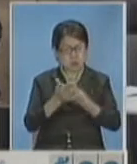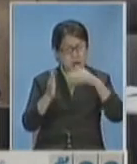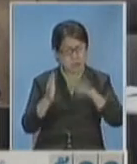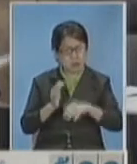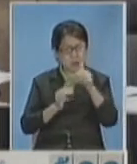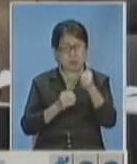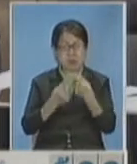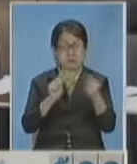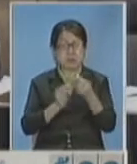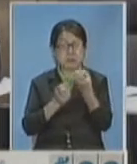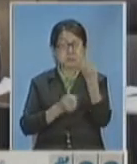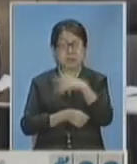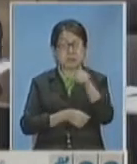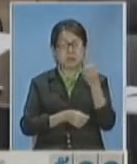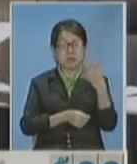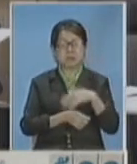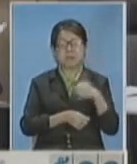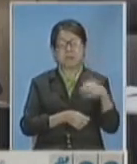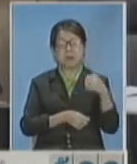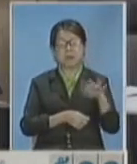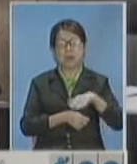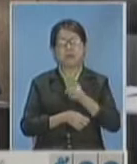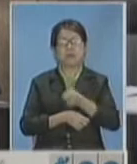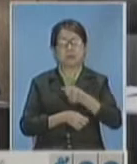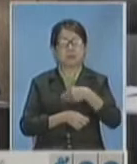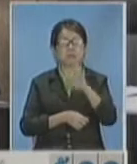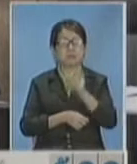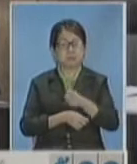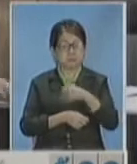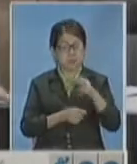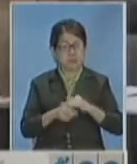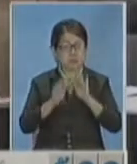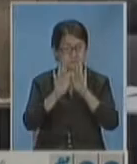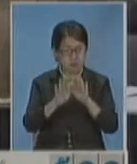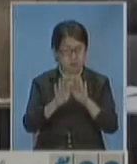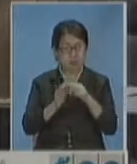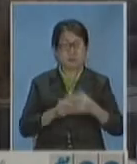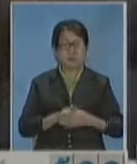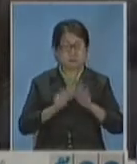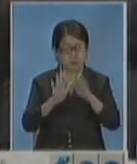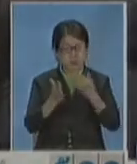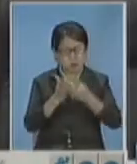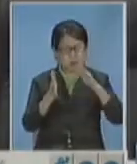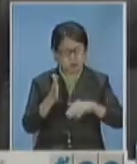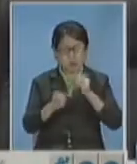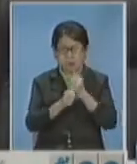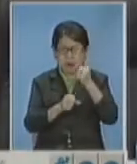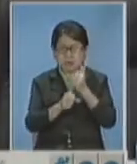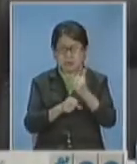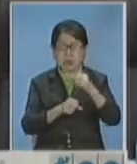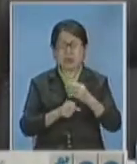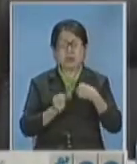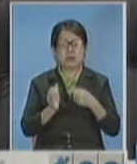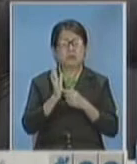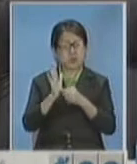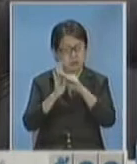นี้แต่ว่าเสียงส่วนใหญ่ก็ไม่ได้ปรับลดให้นะคะดิฉันก็อยากจะขอที่บอกไว้ว่าที่ดิฉันบอกว่าต้องปรับลดได้อีกเนี่ยมันสิ่งที่ดิฉันยกตัวอย่าง